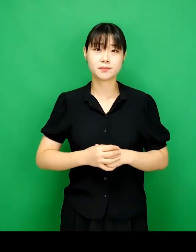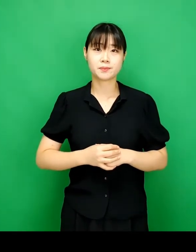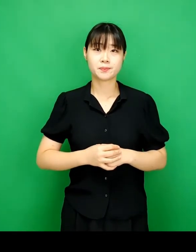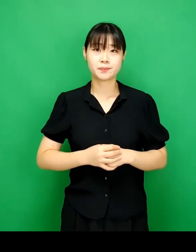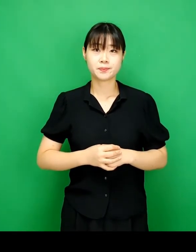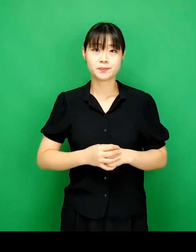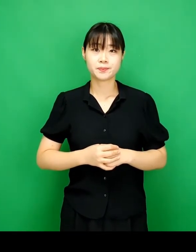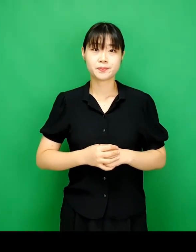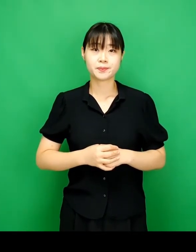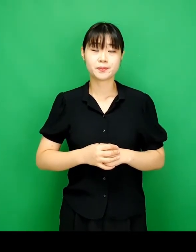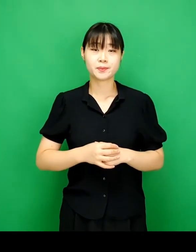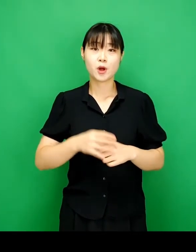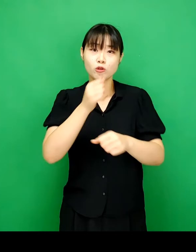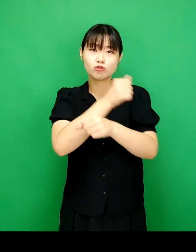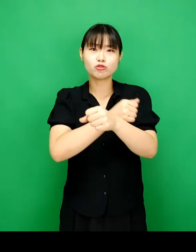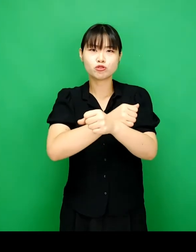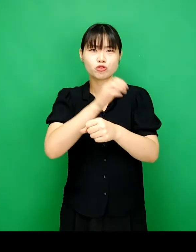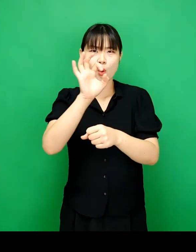있습니다.